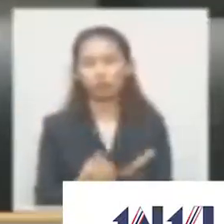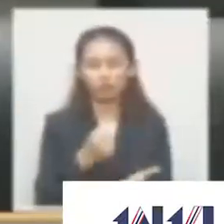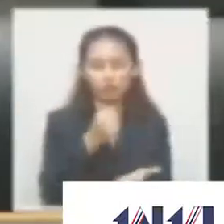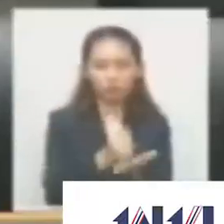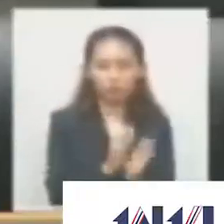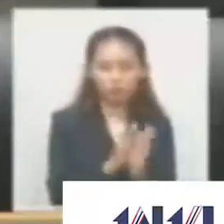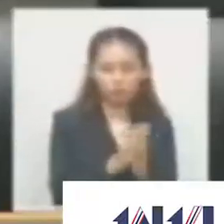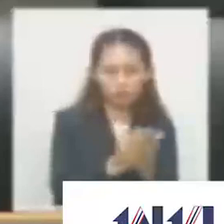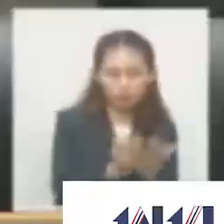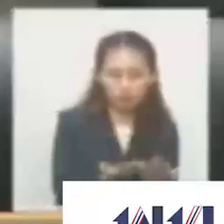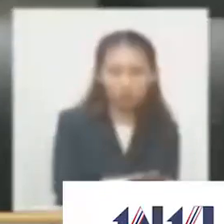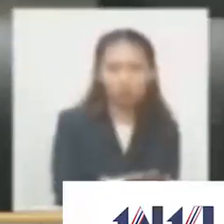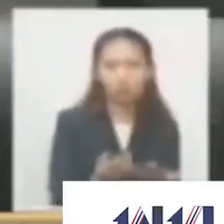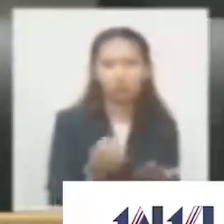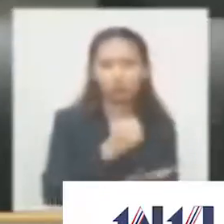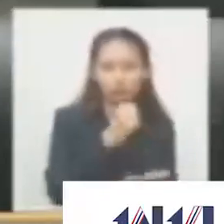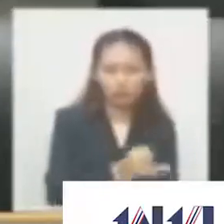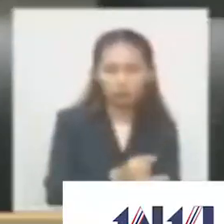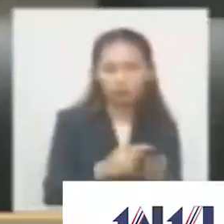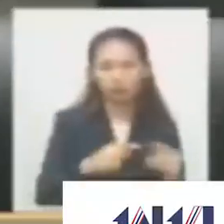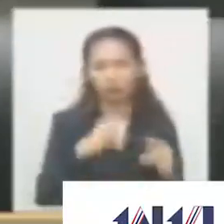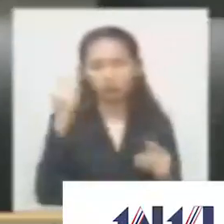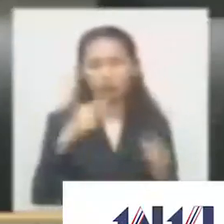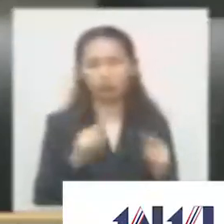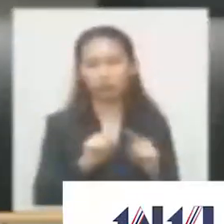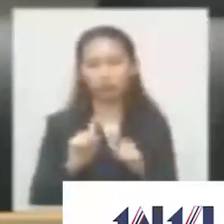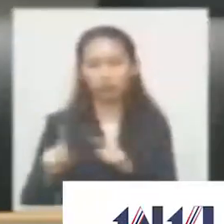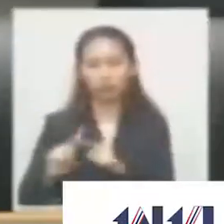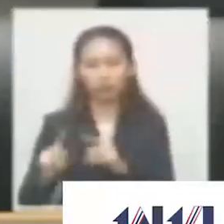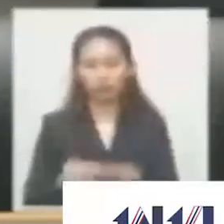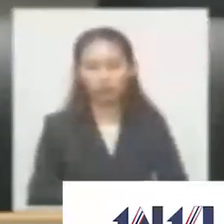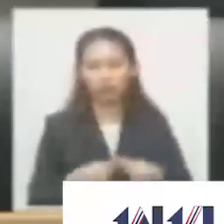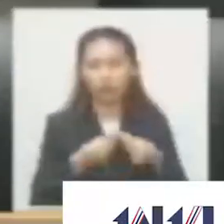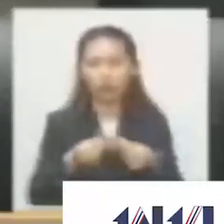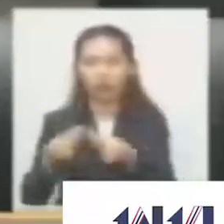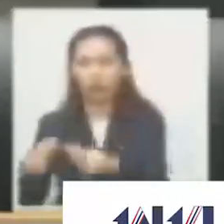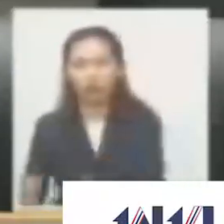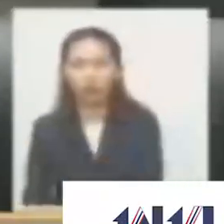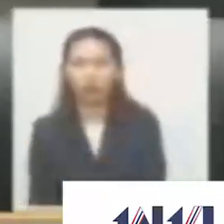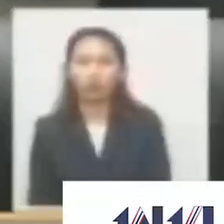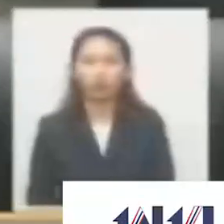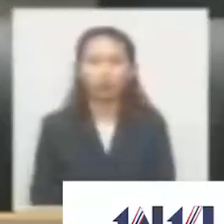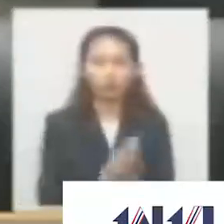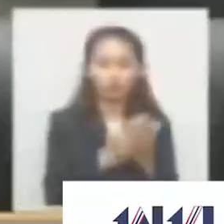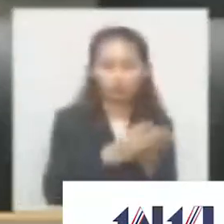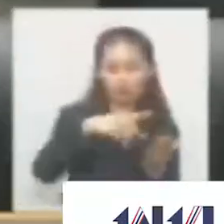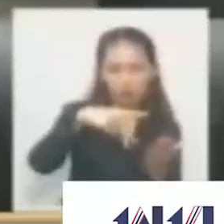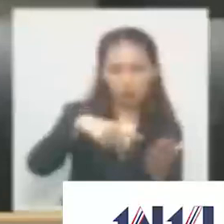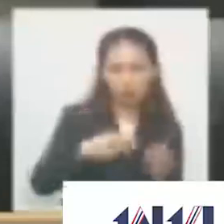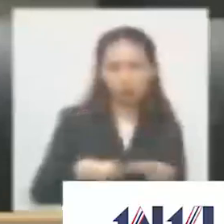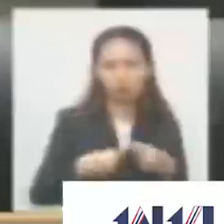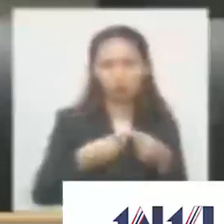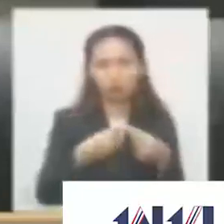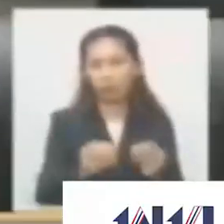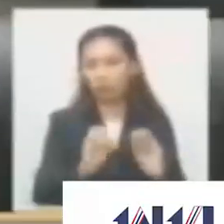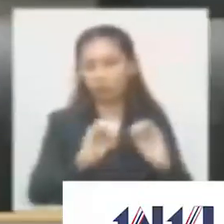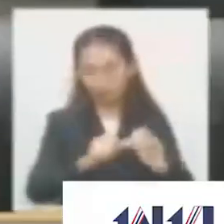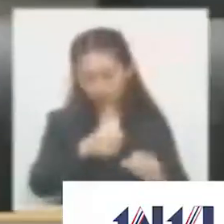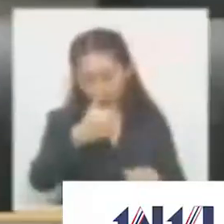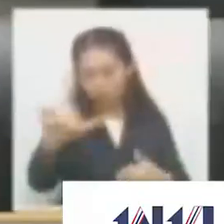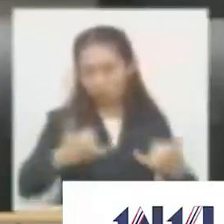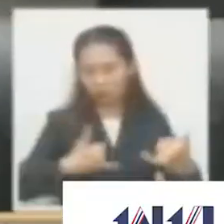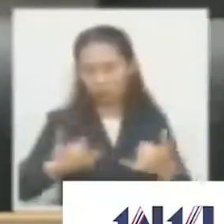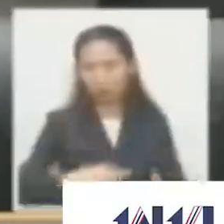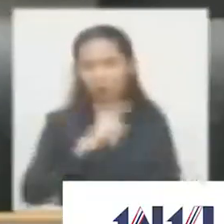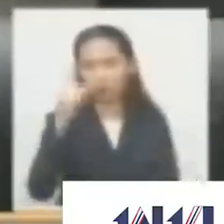านเราเข้ามาเที่ยวในประเทศของเราบางที่ก็ให้นะครับไม่ต้องมีพาสปอร์ตก็ไ ให้เข้ามาเที่ยวเราเถอะครับบางครั้งมันเป็นประโยชน์ต่อการท่องเที่